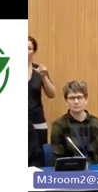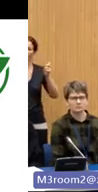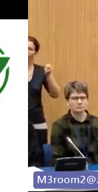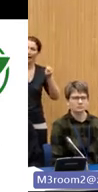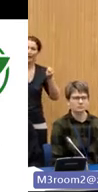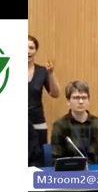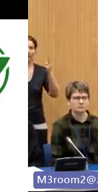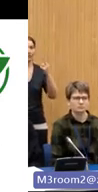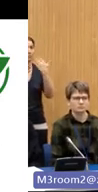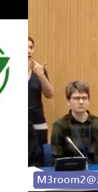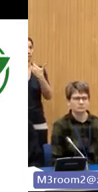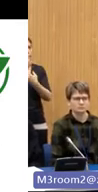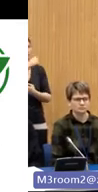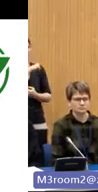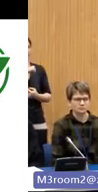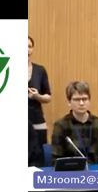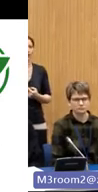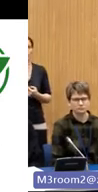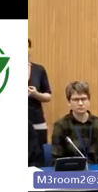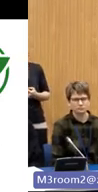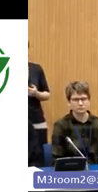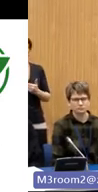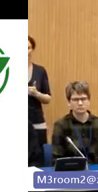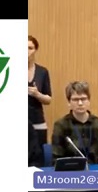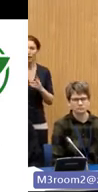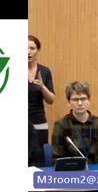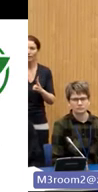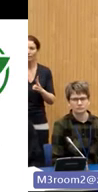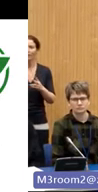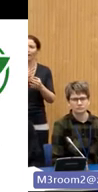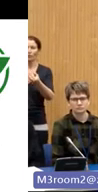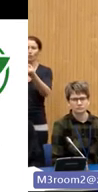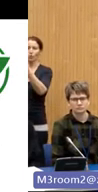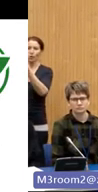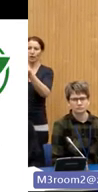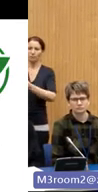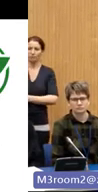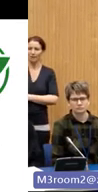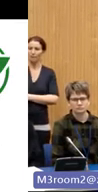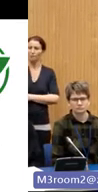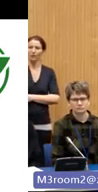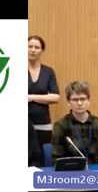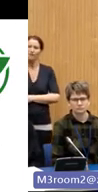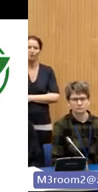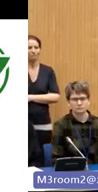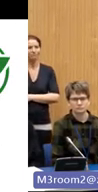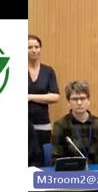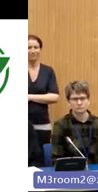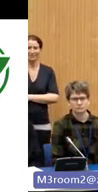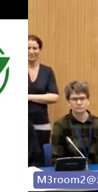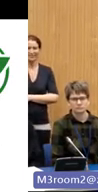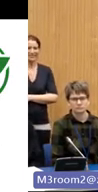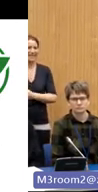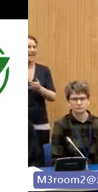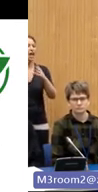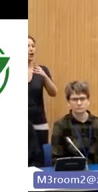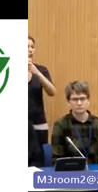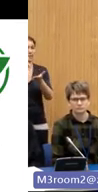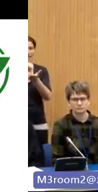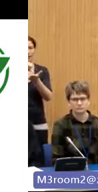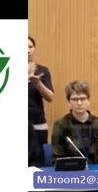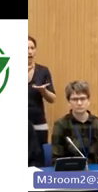eigene Hochschule vielleicht bringen kann, der kann gerne mit meinen Kollegen Kontakt aufnehmen, Hanna Schröder und Merle Bössow vom Deutschen Inklusionszentrum beraten